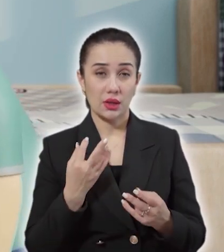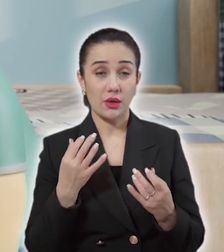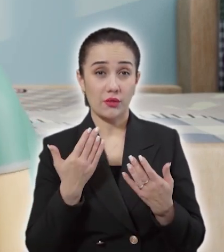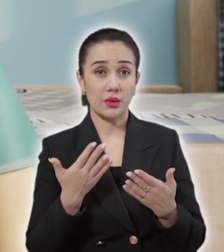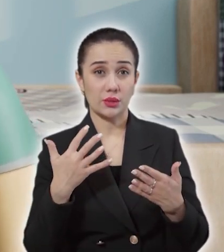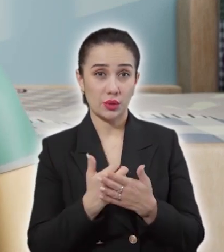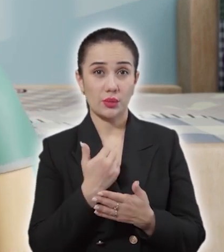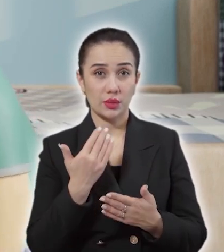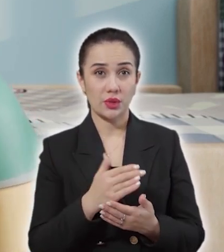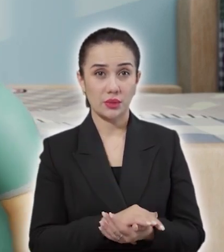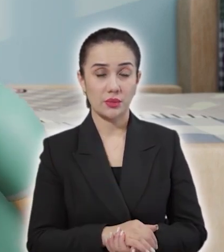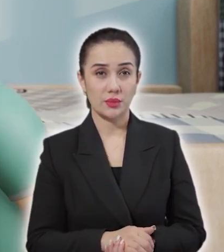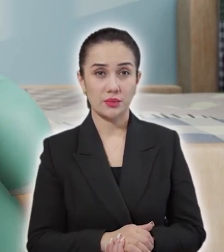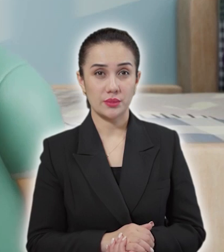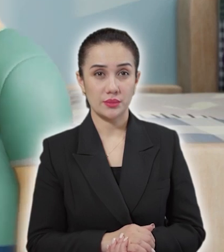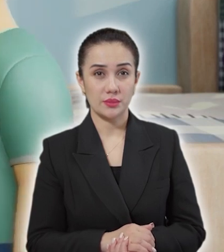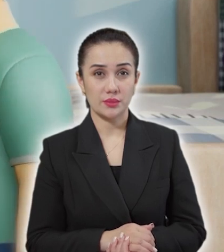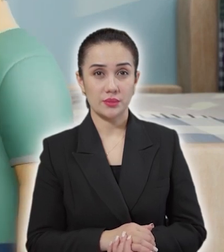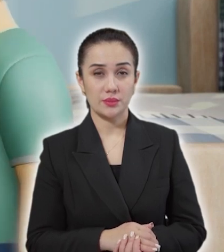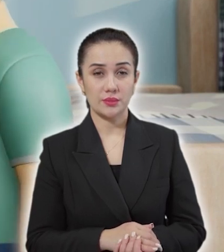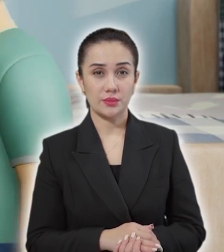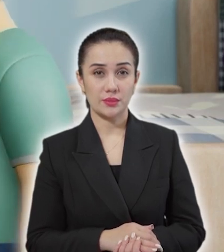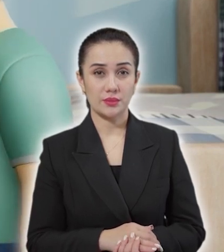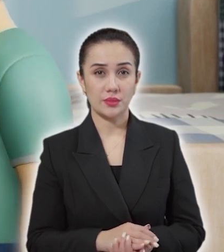Ha, mana, topdim.